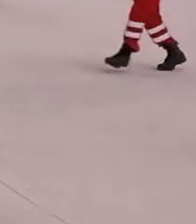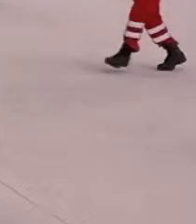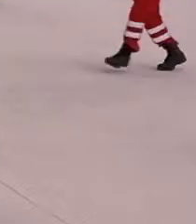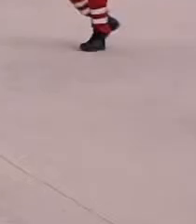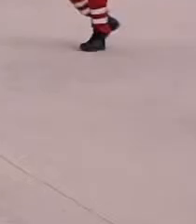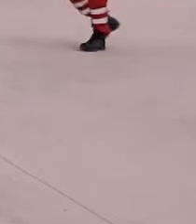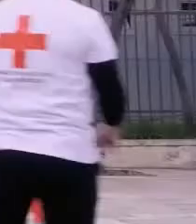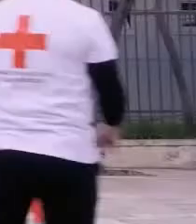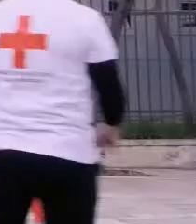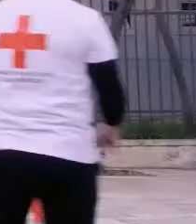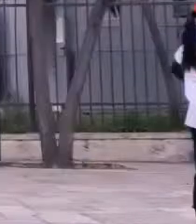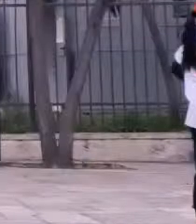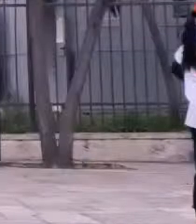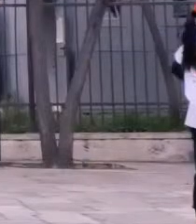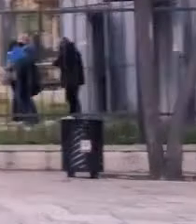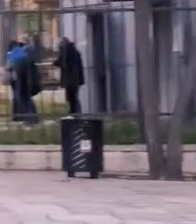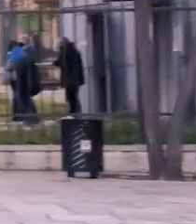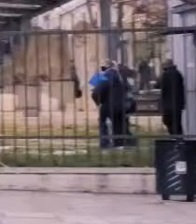λονολόζε,